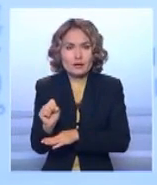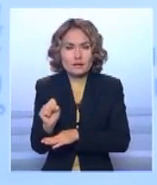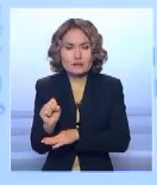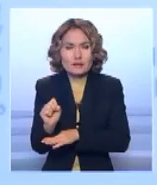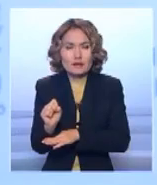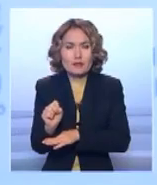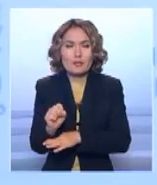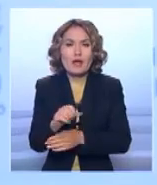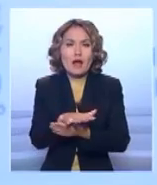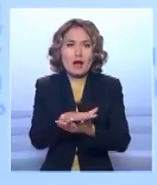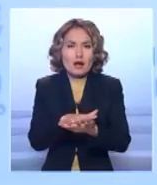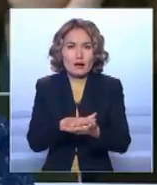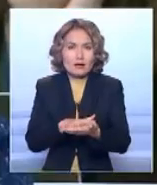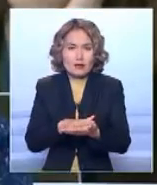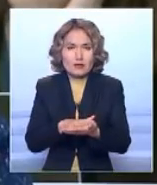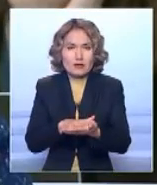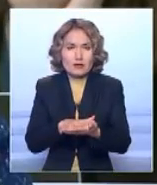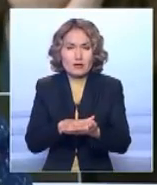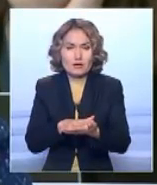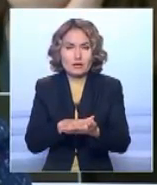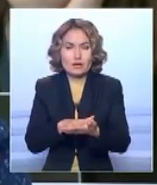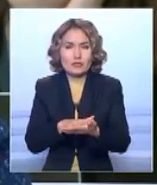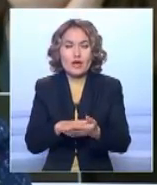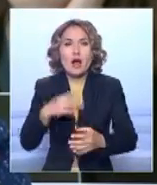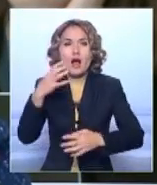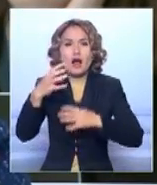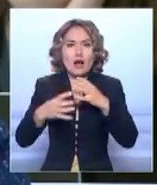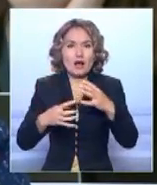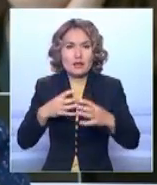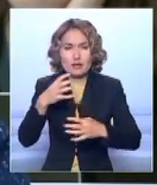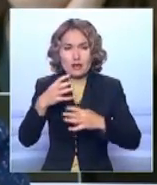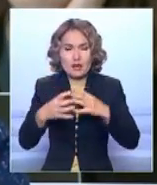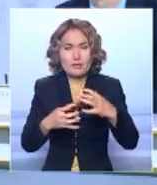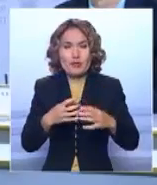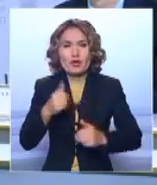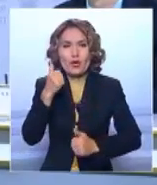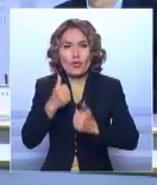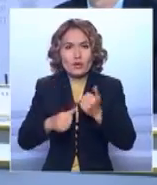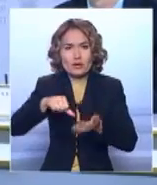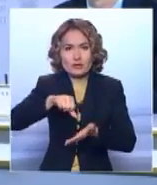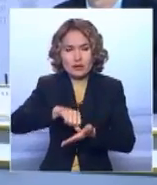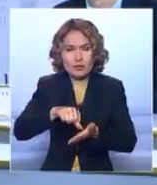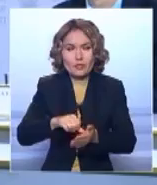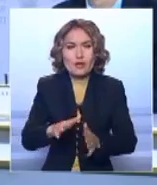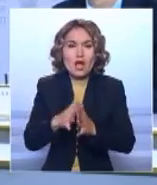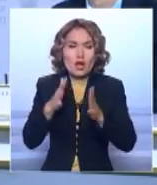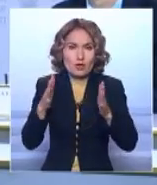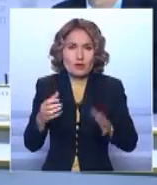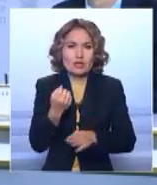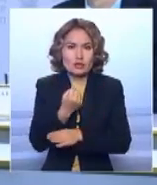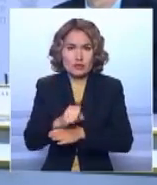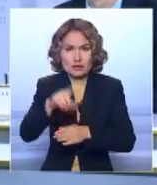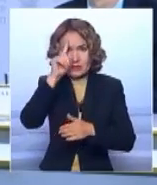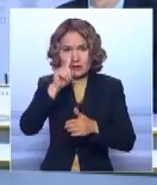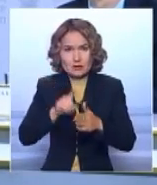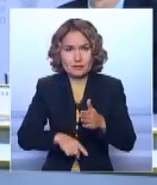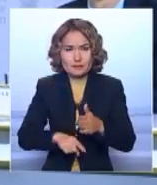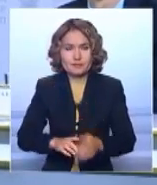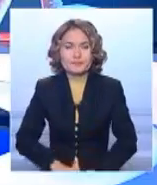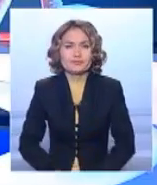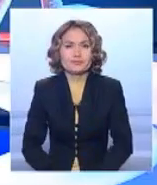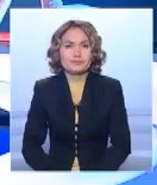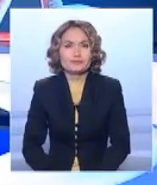әр қарай осы World Skills халықаралық чемпионатына қатысып, үлкен жетістіктерге жетеді деген ойдамын.